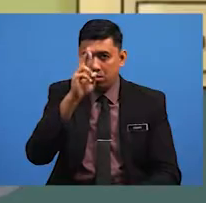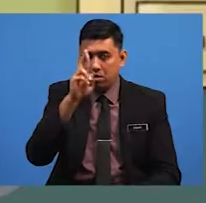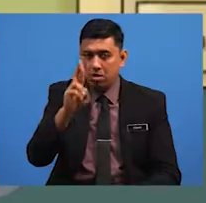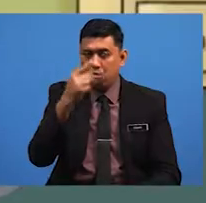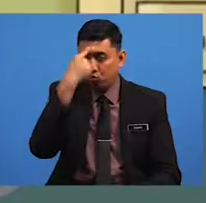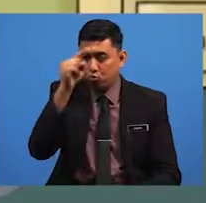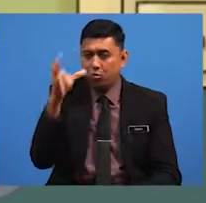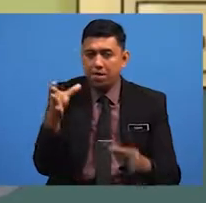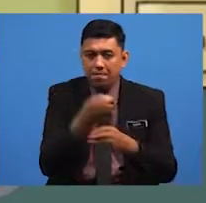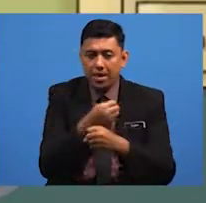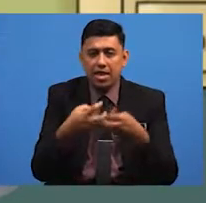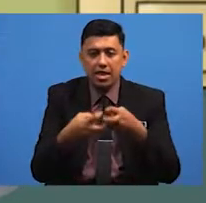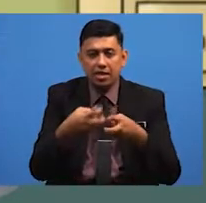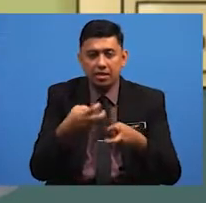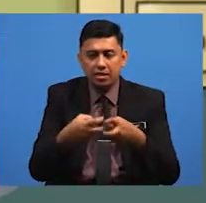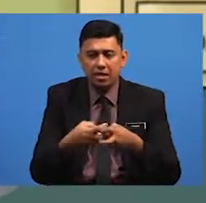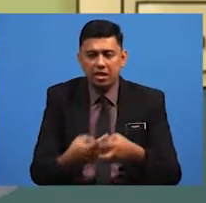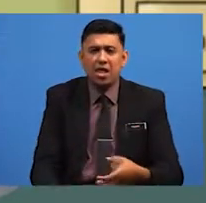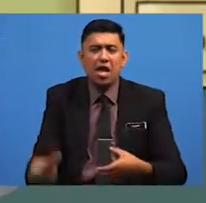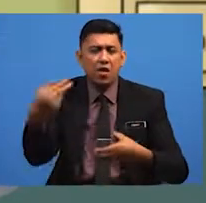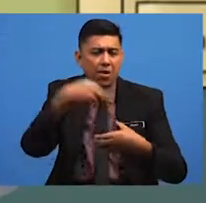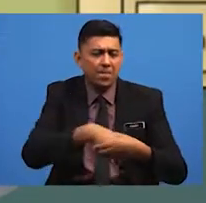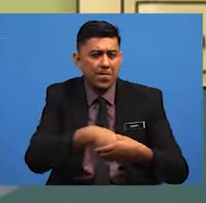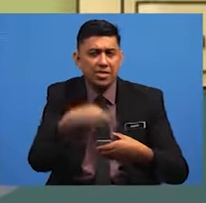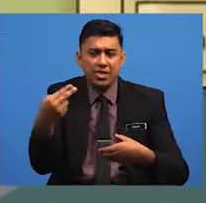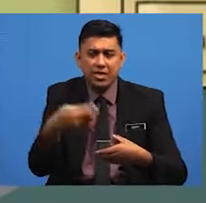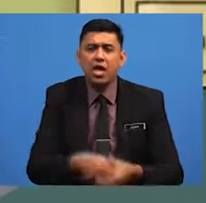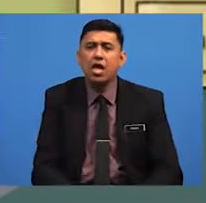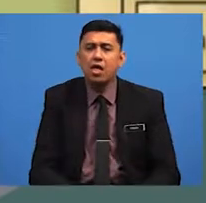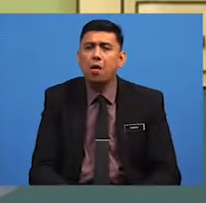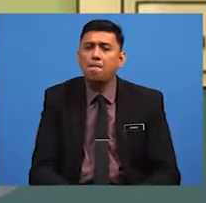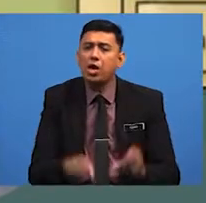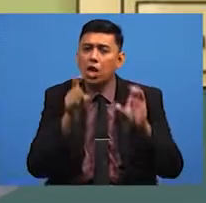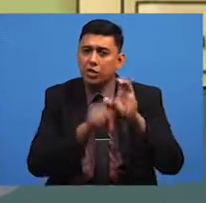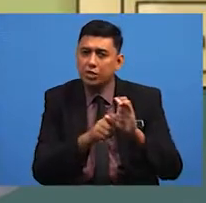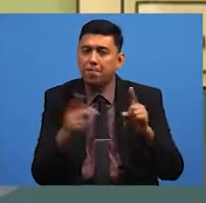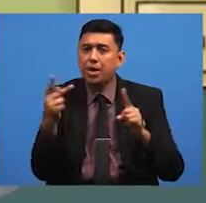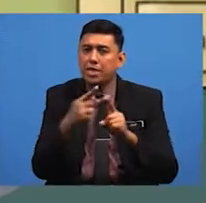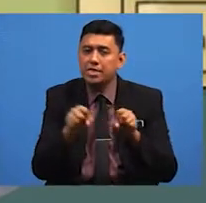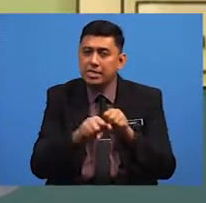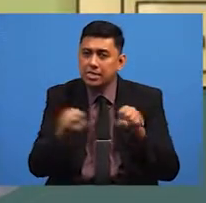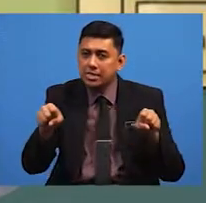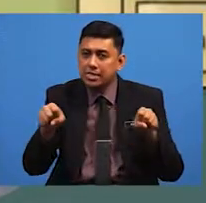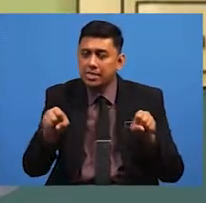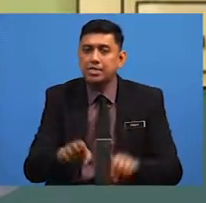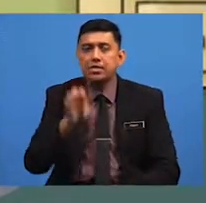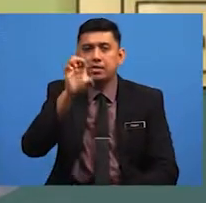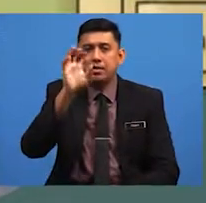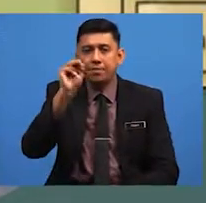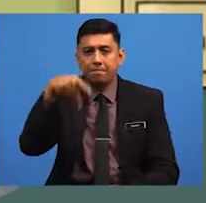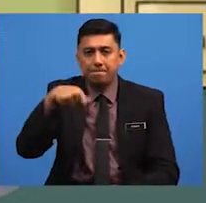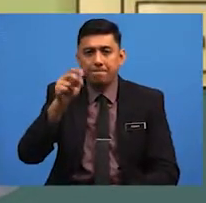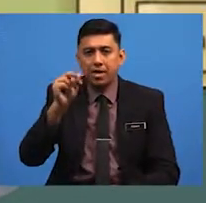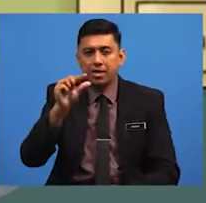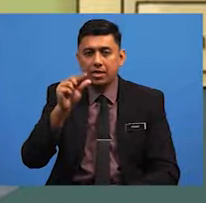kuasa tenaga elektrik dihasilkan bergantung kepada size mpanga yang